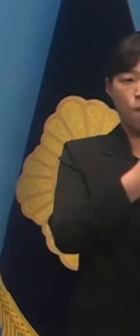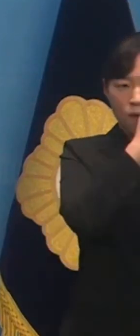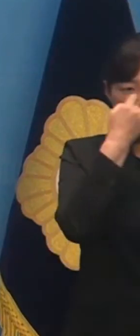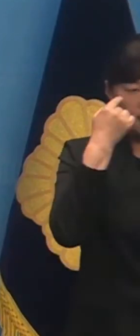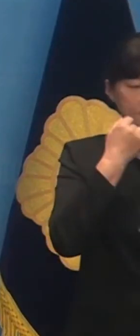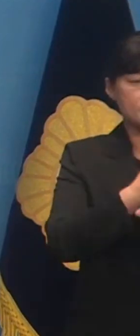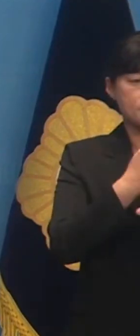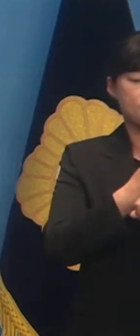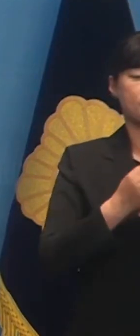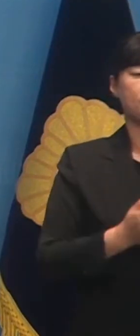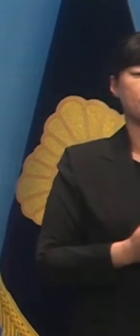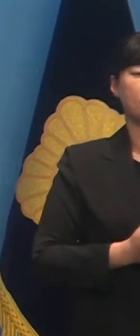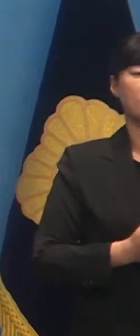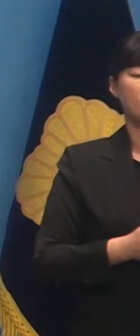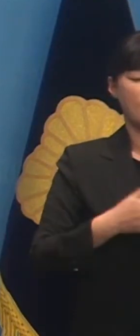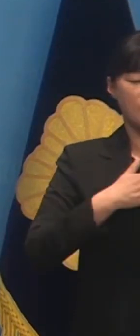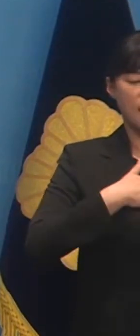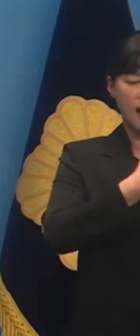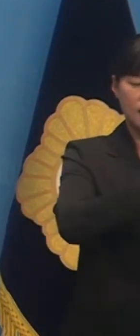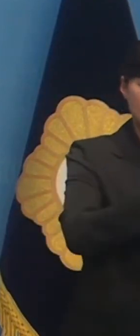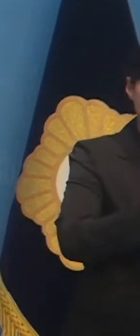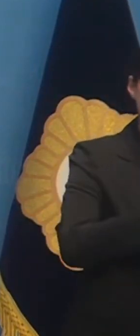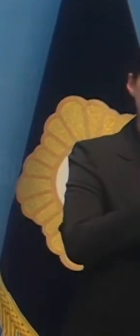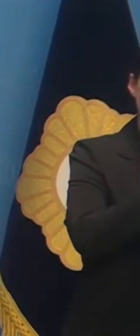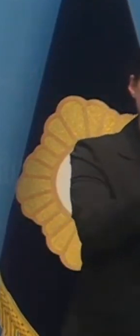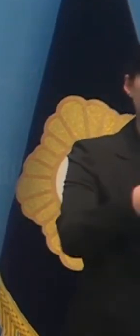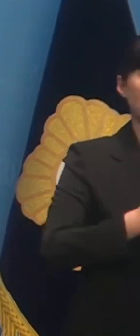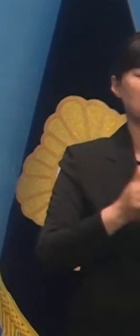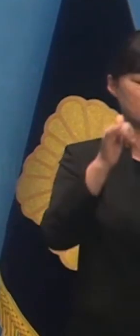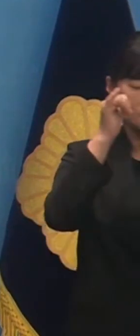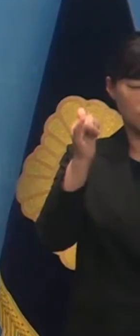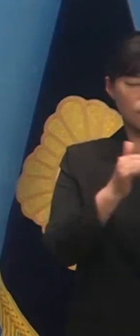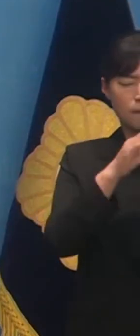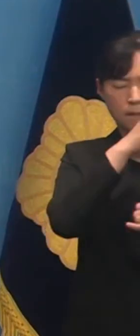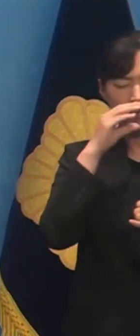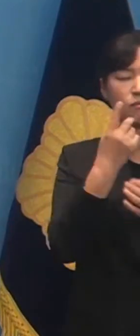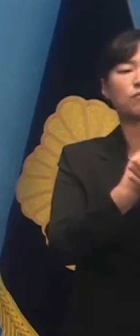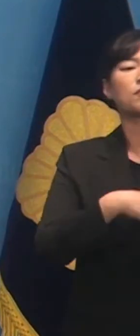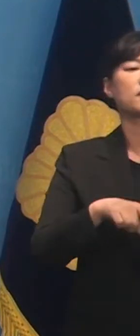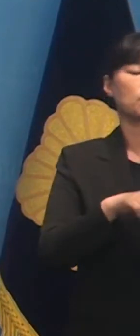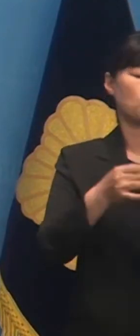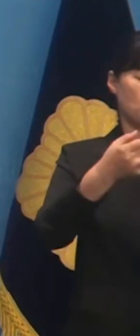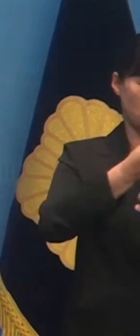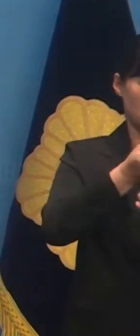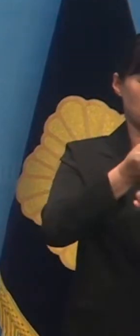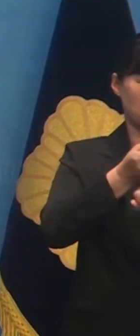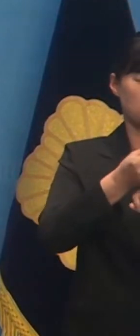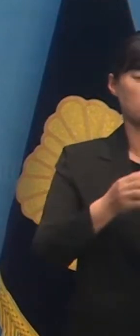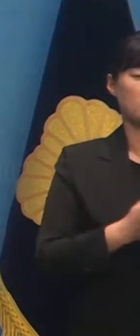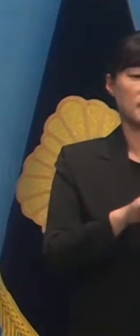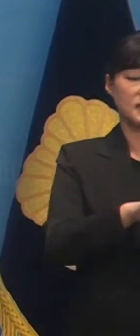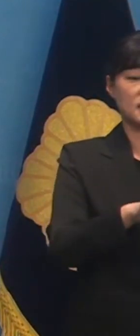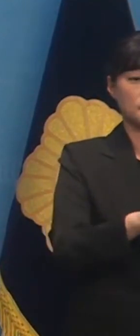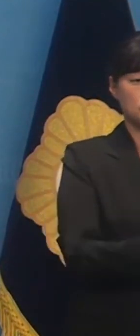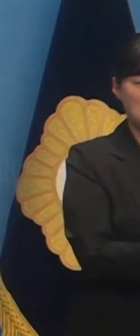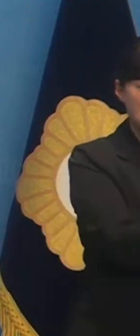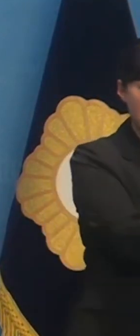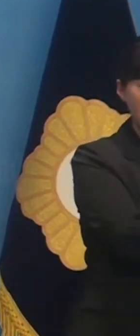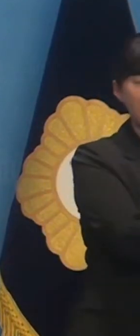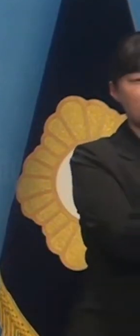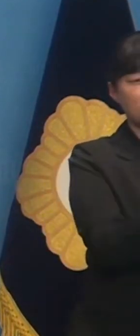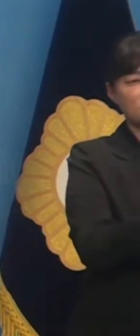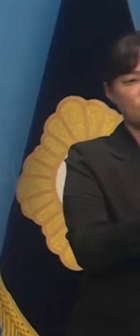발본색원하겠습니다. 우리 아이들의 미래와 사회의 질서를 지키기 위해 반드시 이